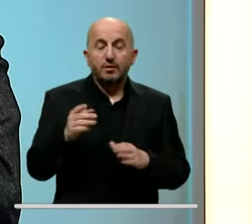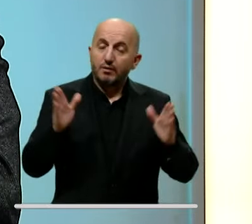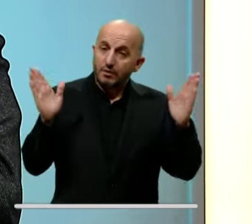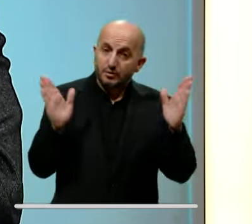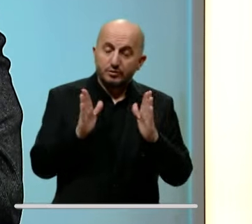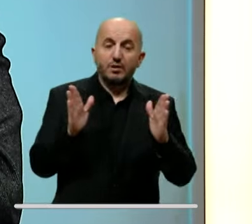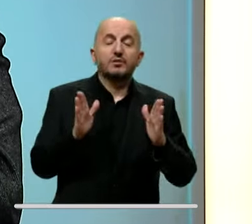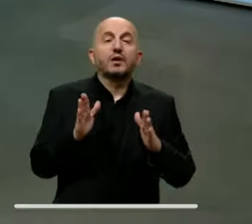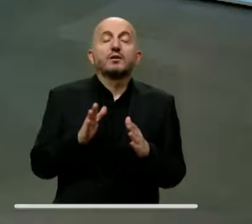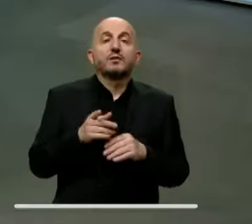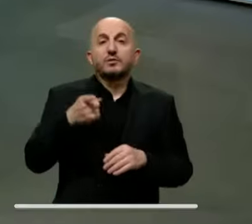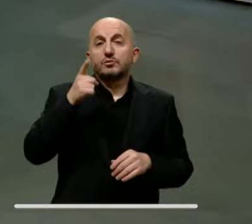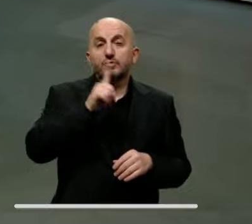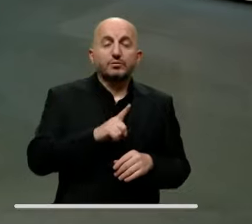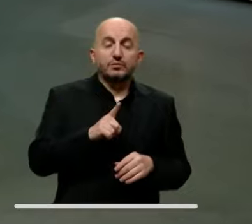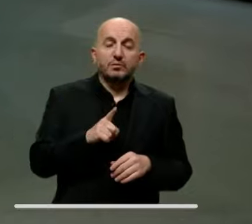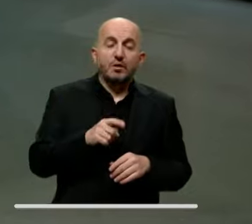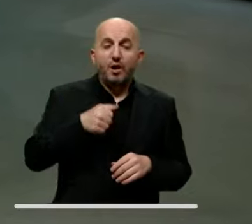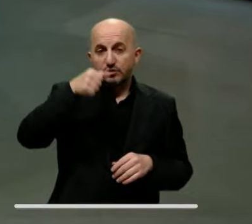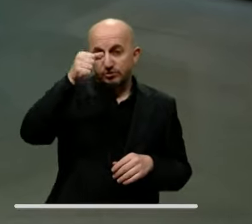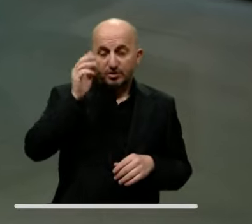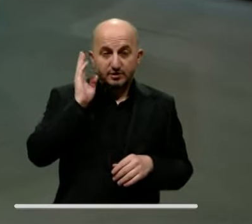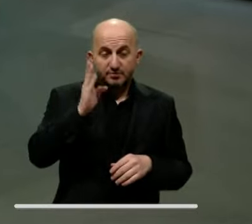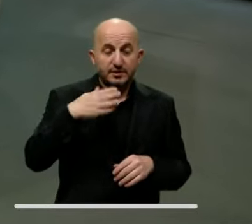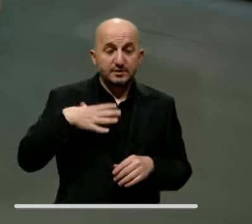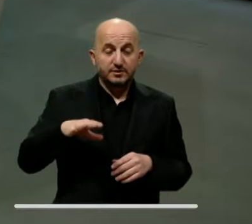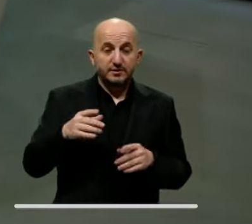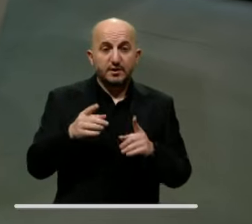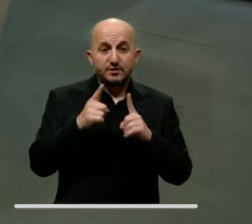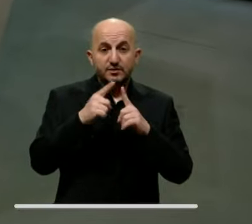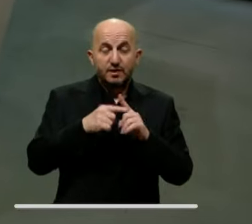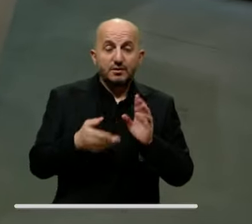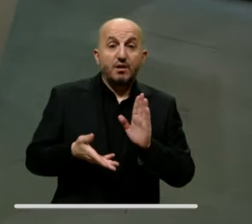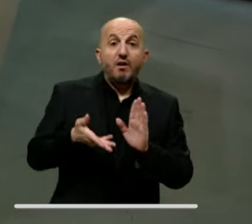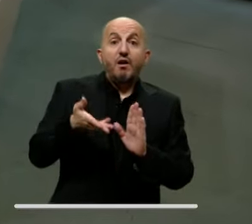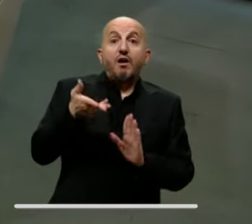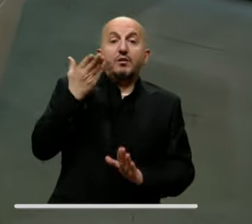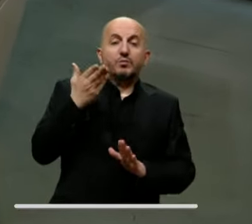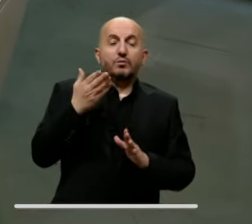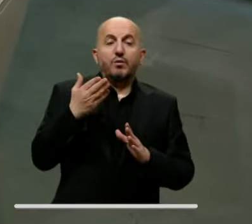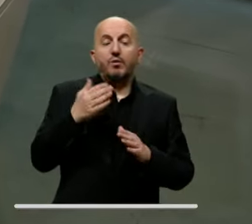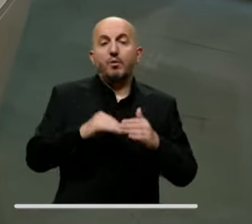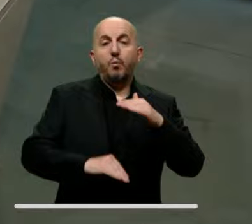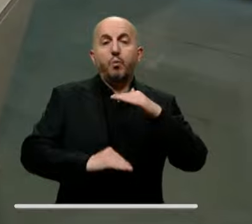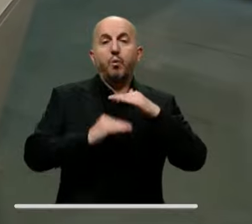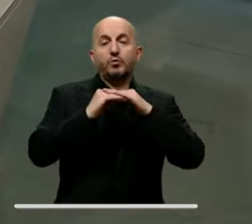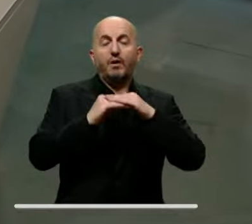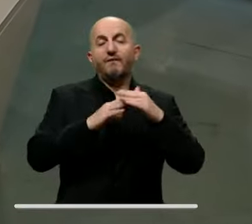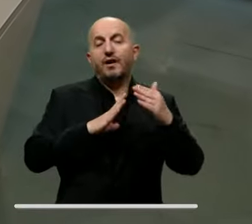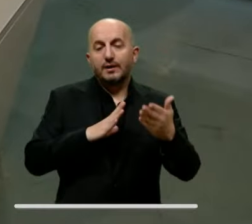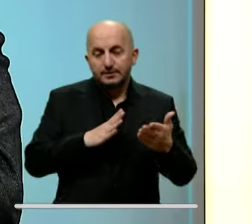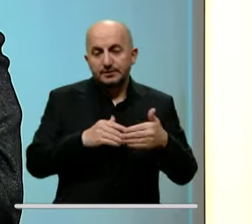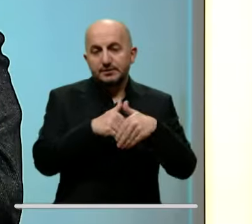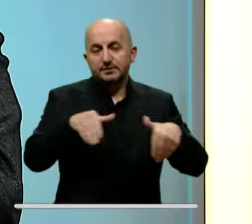karşıyayız Çünkü Eee hacca gitmek isteyenler çoğalıyor ve Eee kotada belli malum